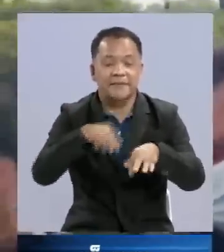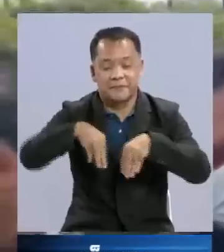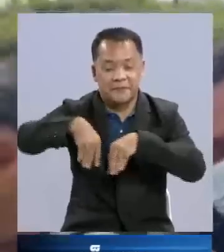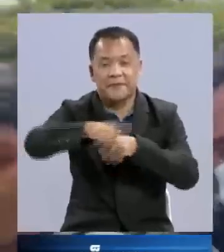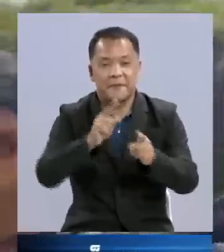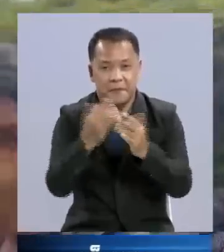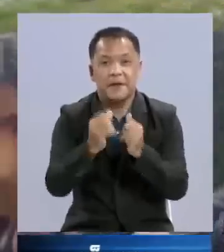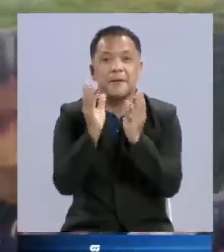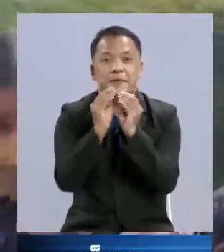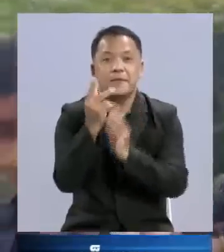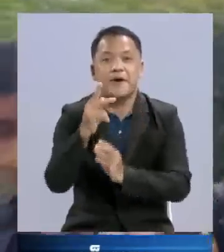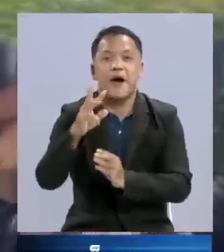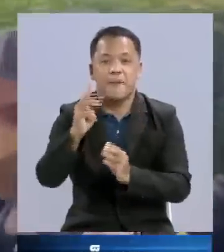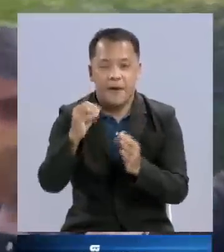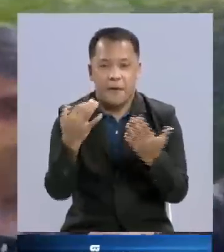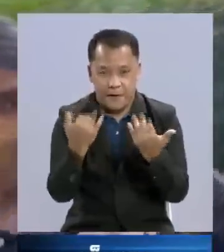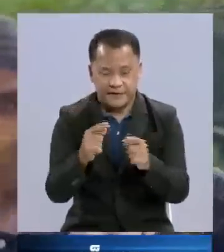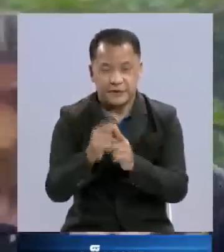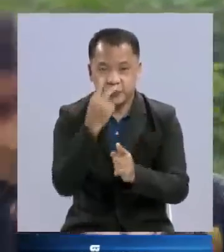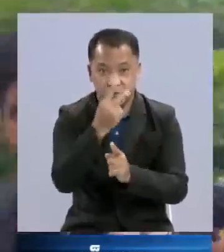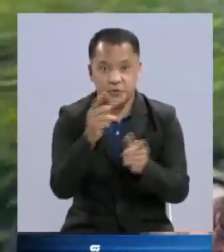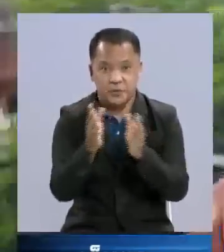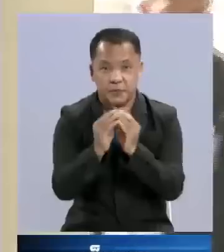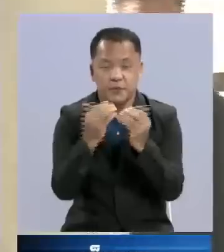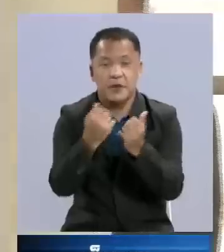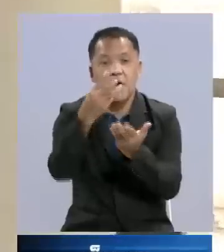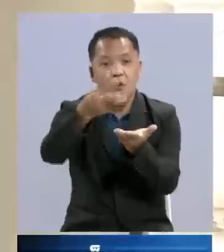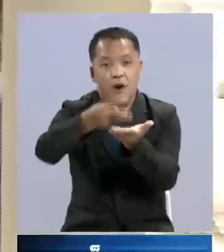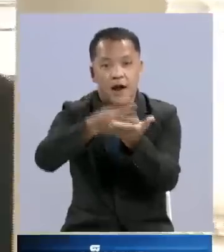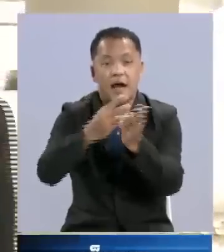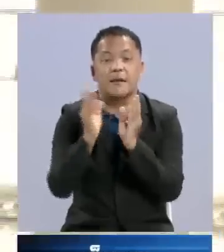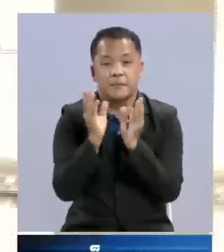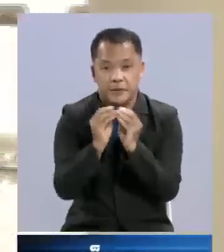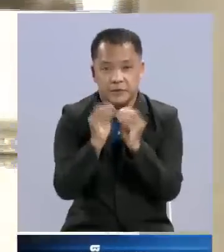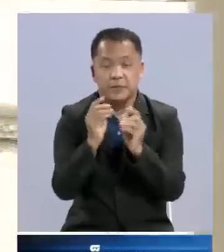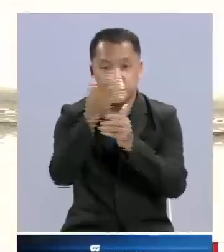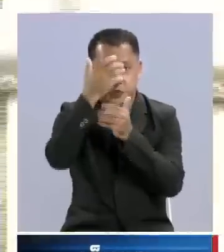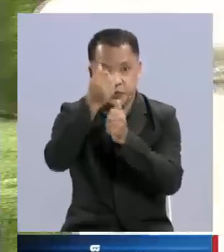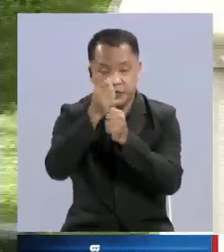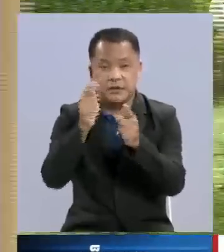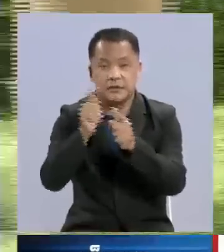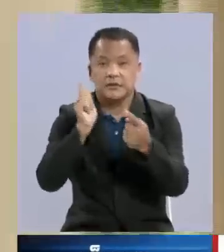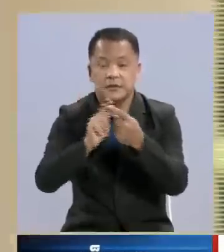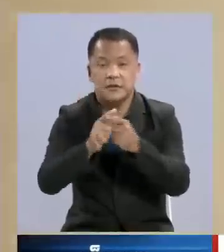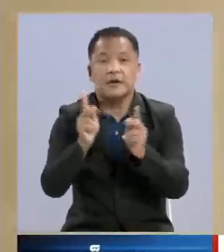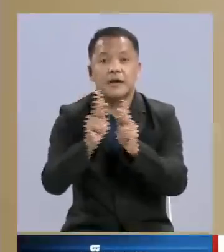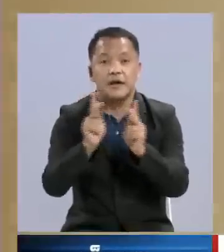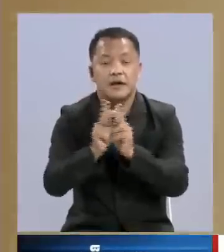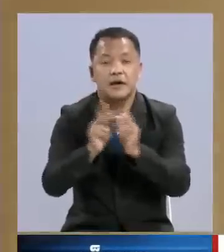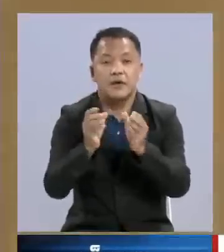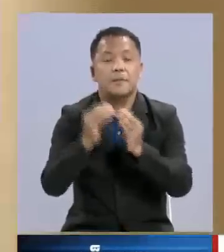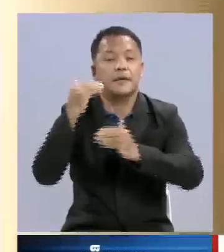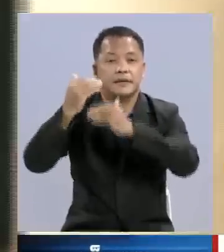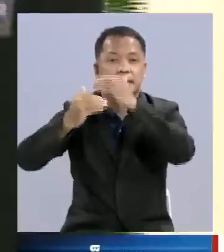ขณะเดียวกันการประชุมครม.วันนี้ครับก็รอดูกันนะครับเพราะว่ามีวาระที่เข้าสู่ที่ประชุมที่น่าสนใจก็อย่างเรื่องของคณะกรรมการเขตพัฒน